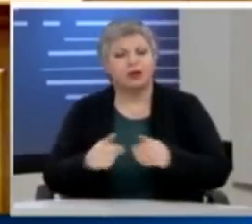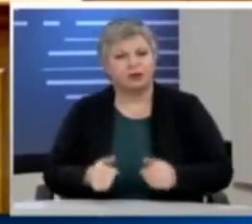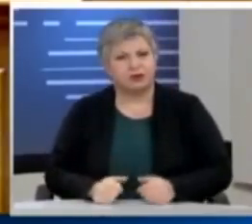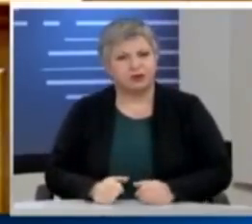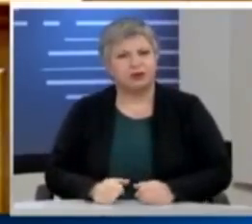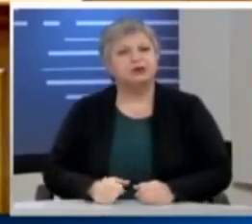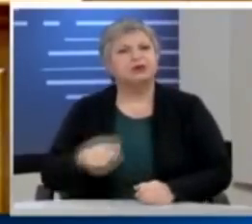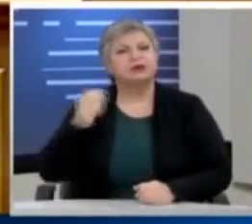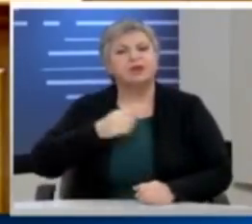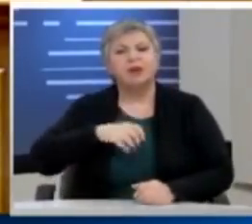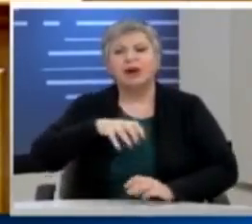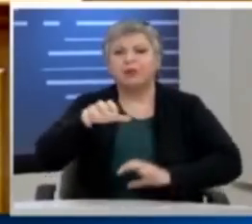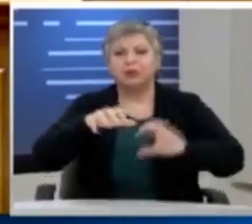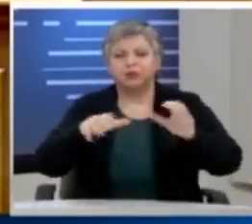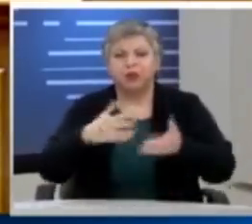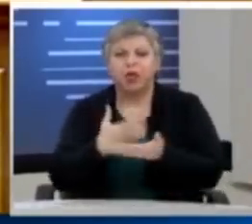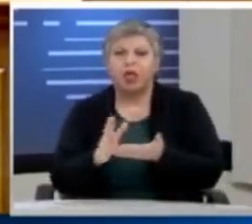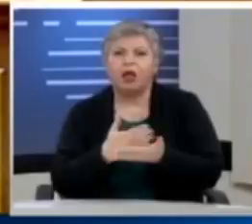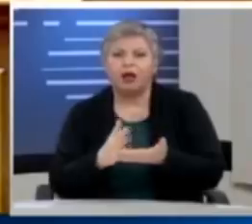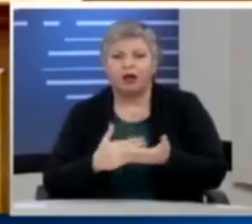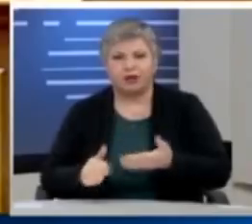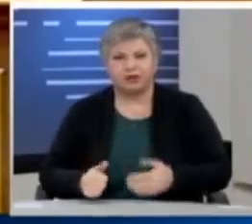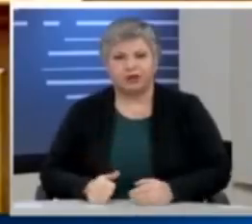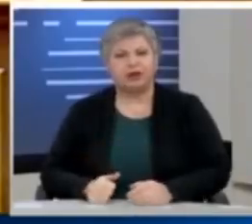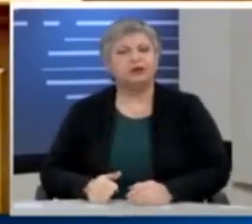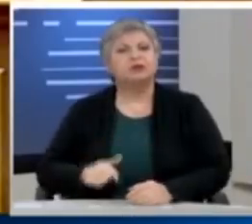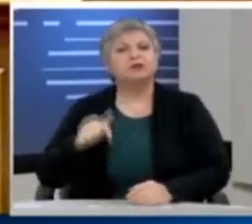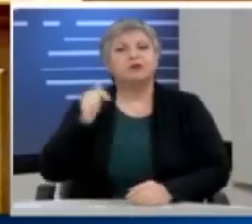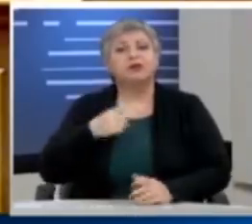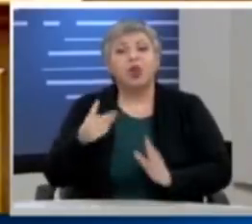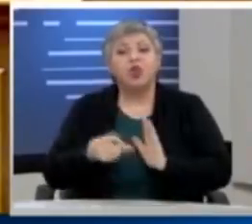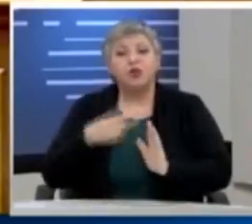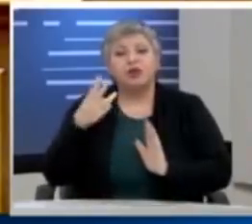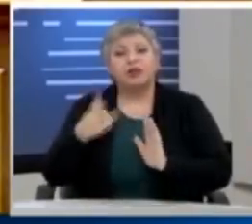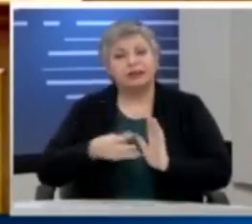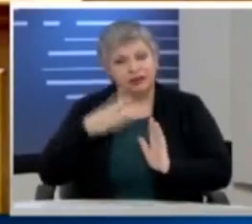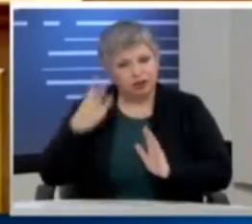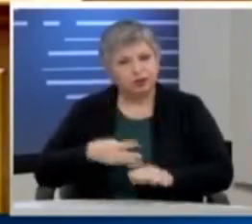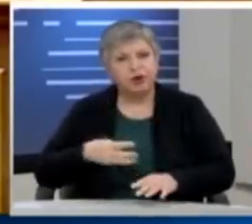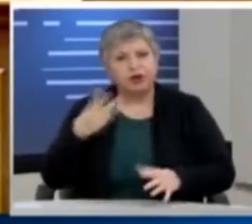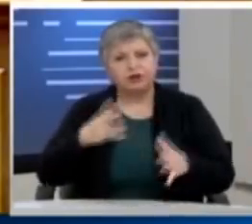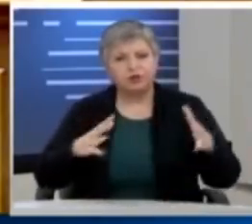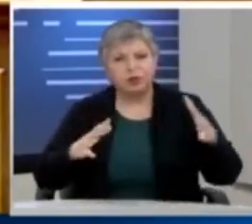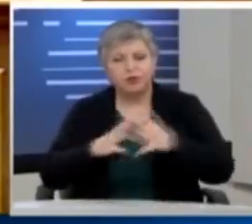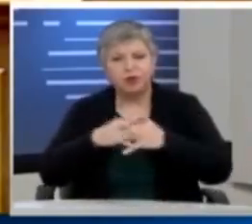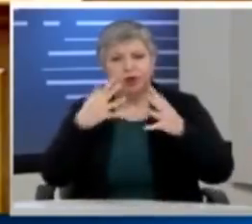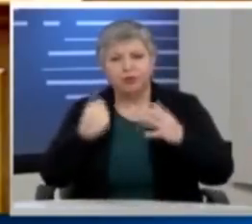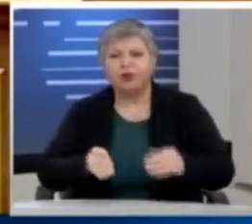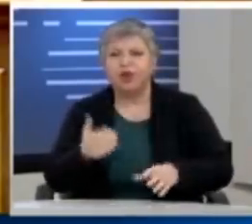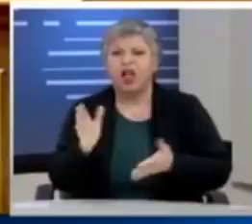διαιρέσεις στην περιοχή, που ματοκύλησε τα Βαλκάνια 2 και 3 φορές, επέβαλε την αλλαγή